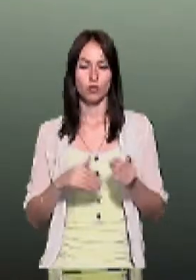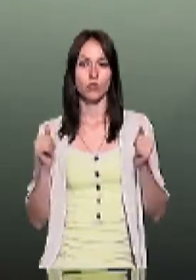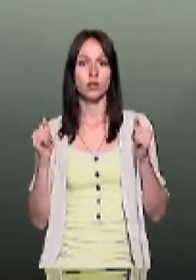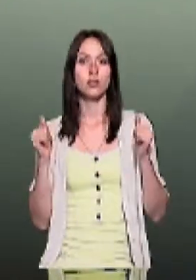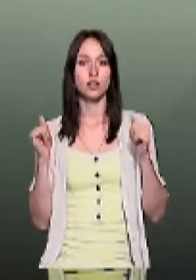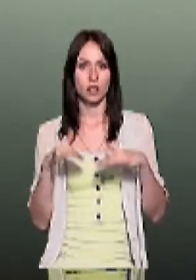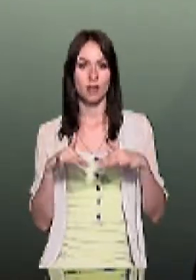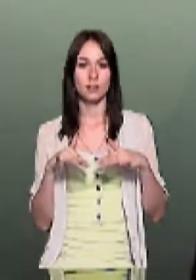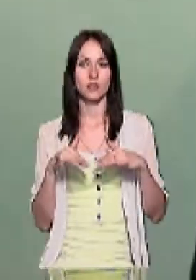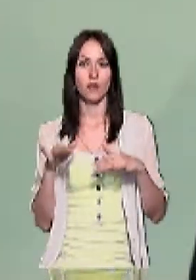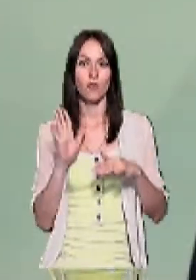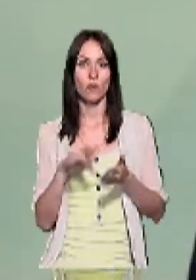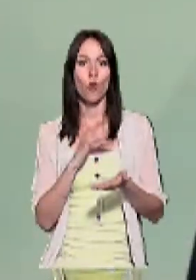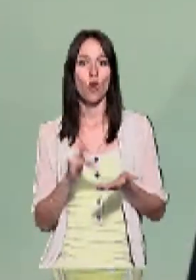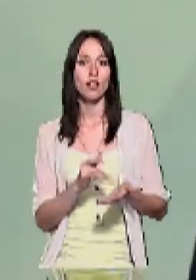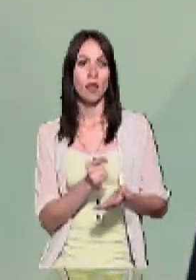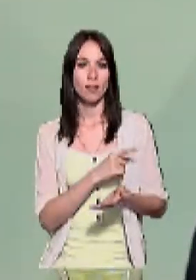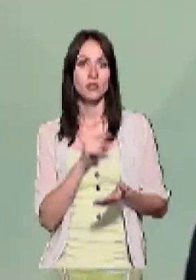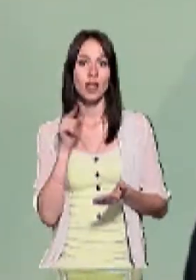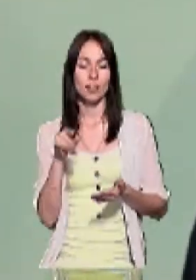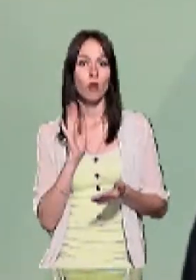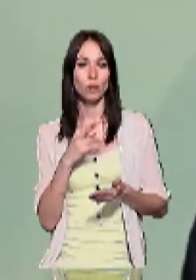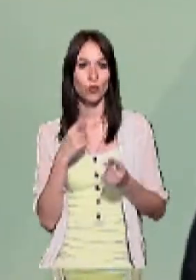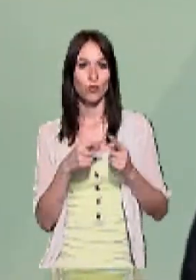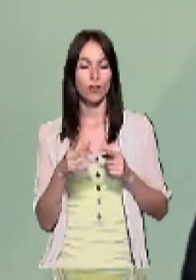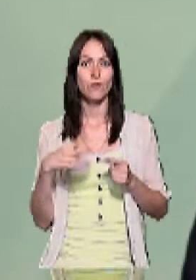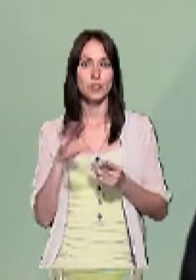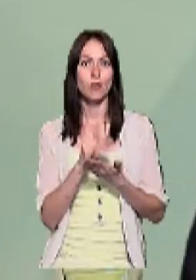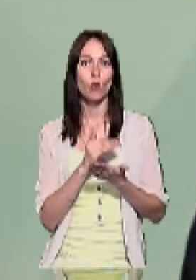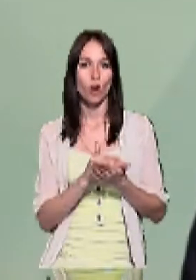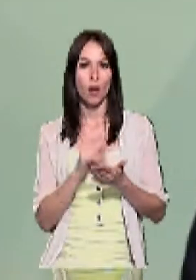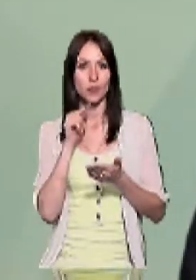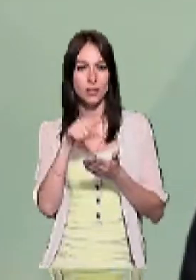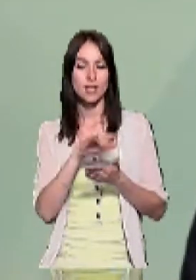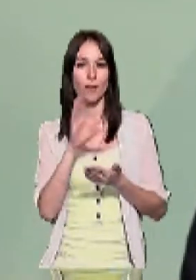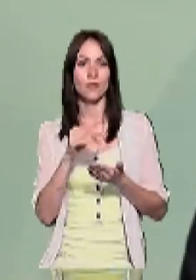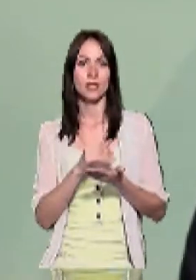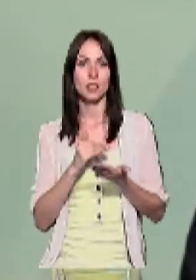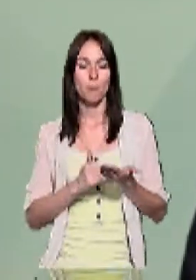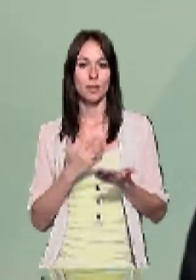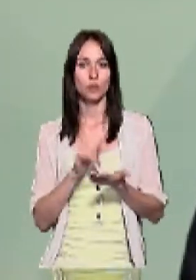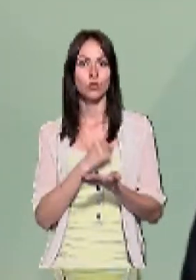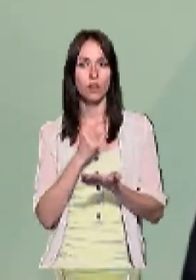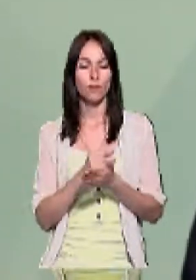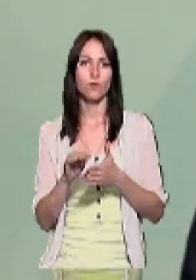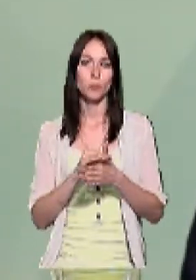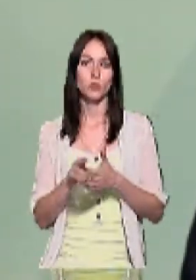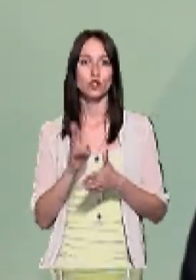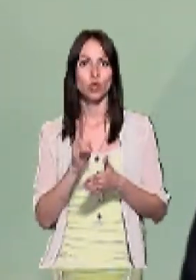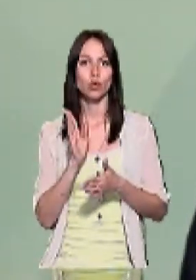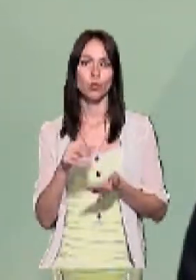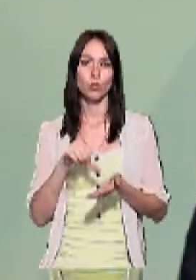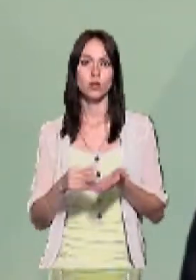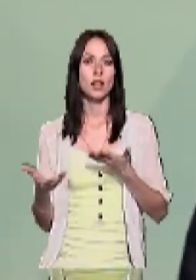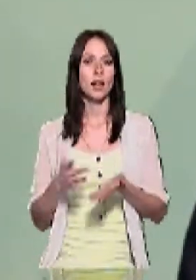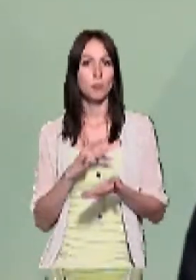У нас буде продовження з'їзду у місті Одеса, там будуть визначені усі програмні цілі, усі списки затверджені, прізвища, хто буде представляти, яке